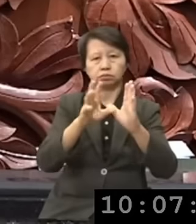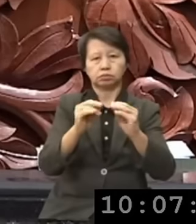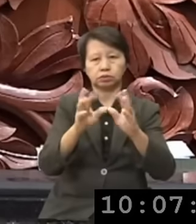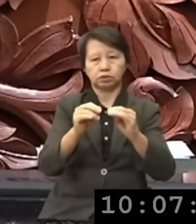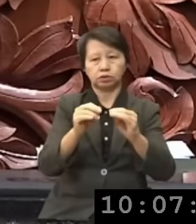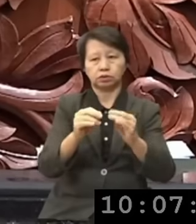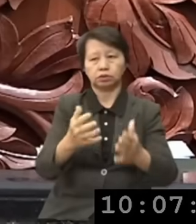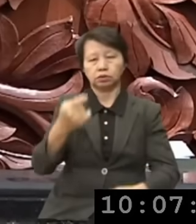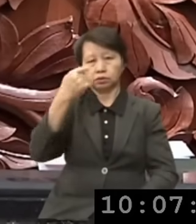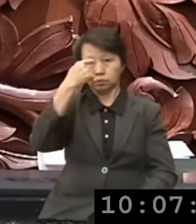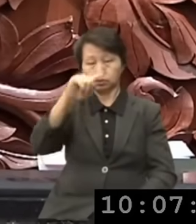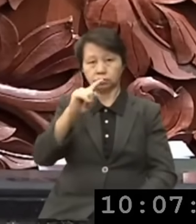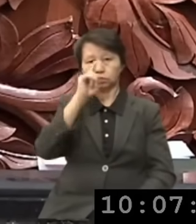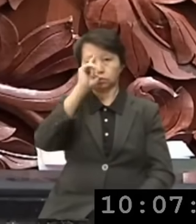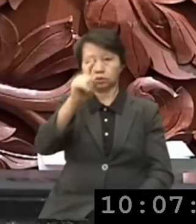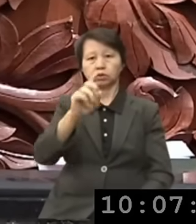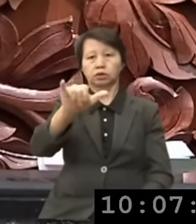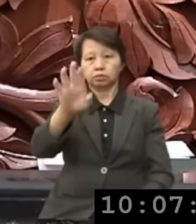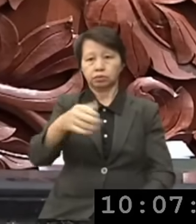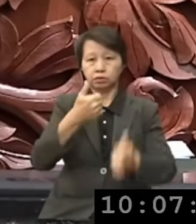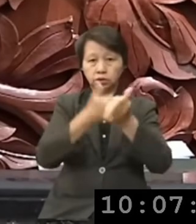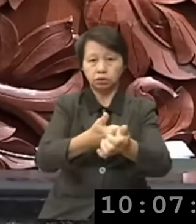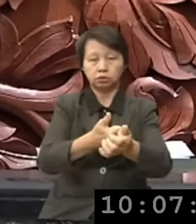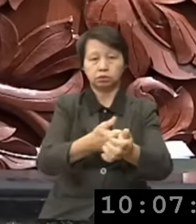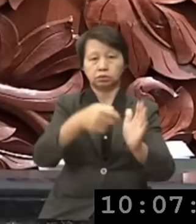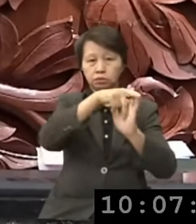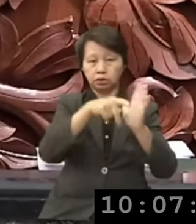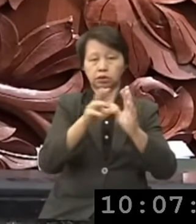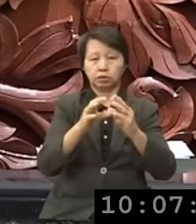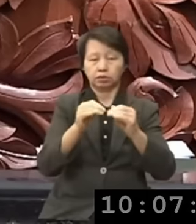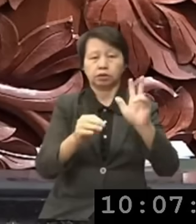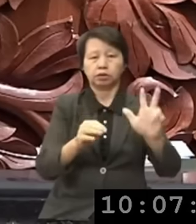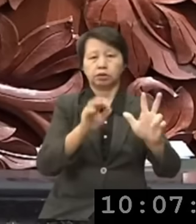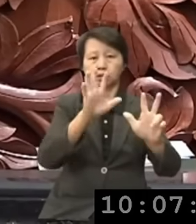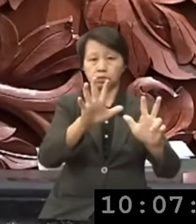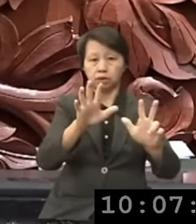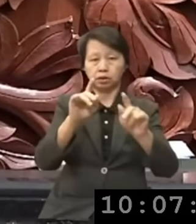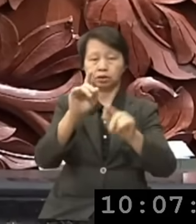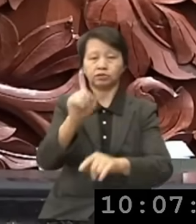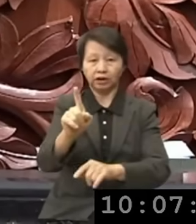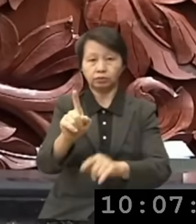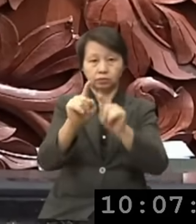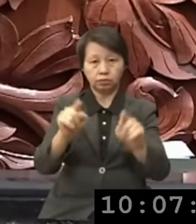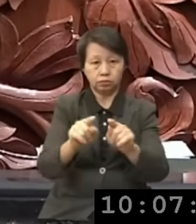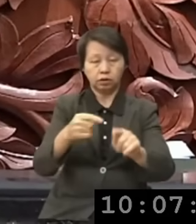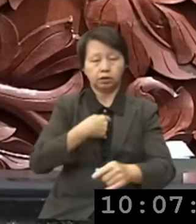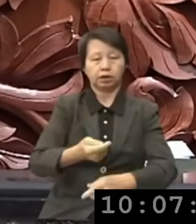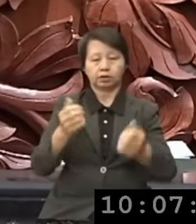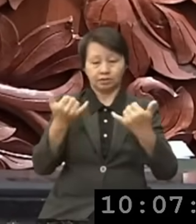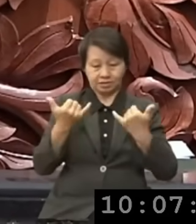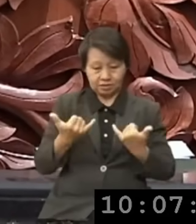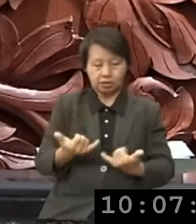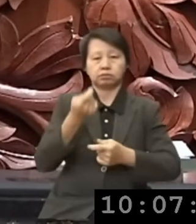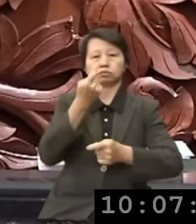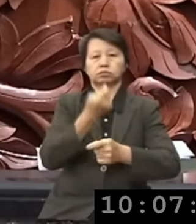tersebut untuk memastikan berhormat mematuhi peraturan mesyuarat 351 saya dengan ini menetapkan